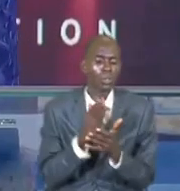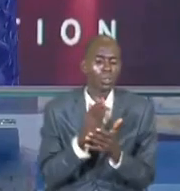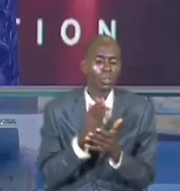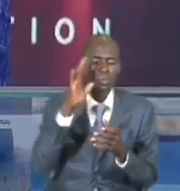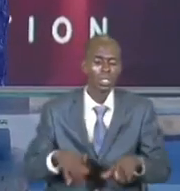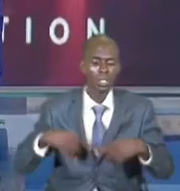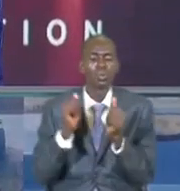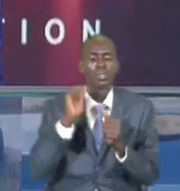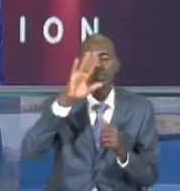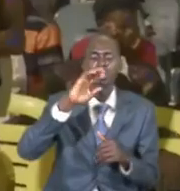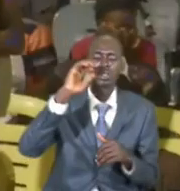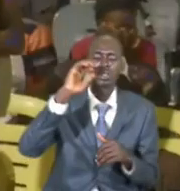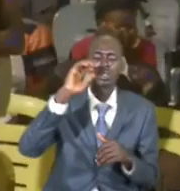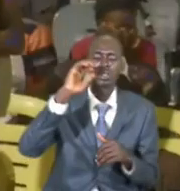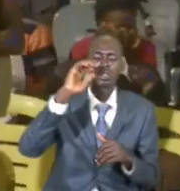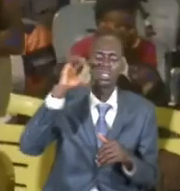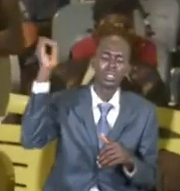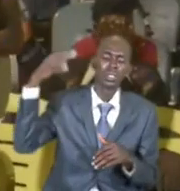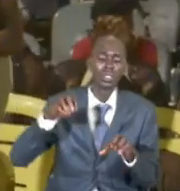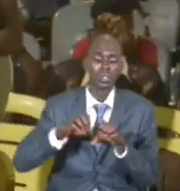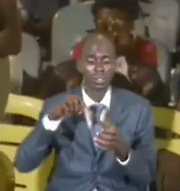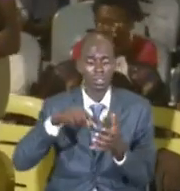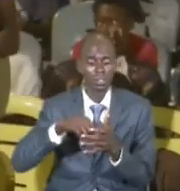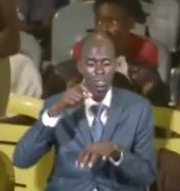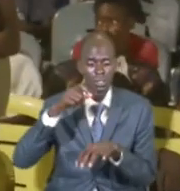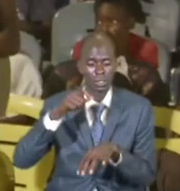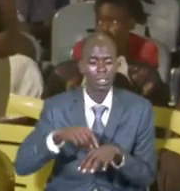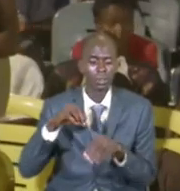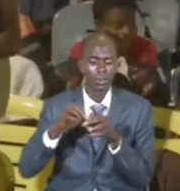gị n'oge awa a, n'aha Jizọs.